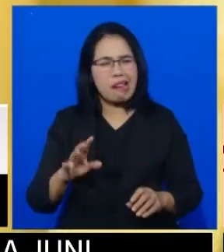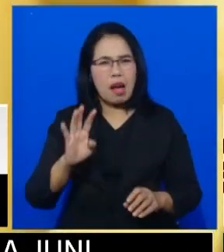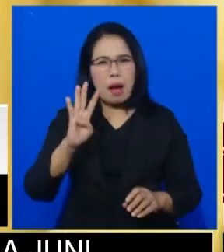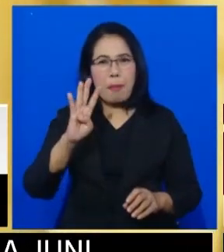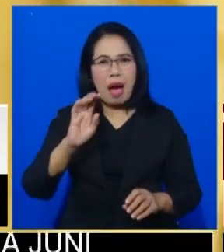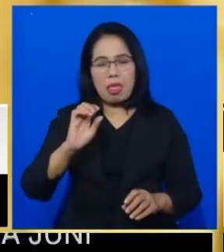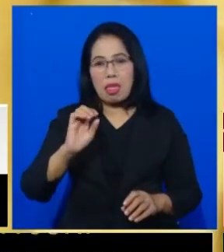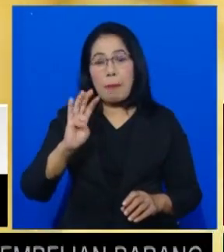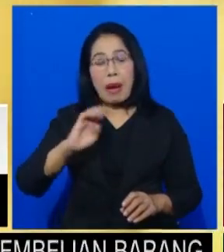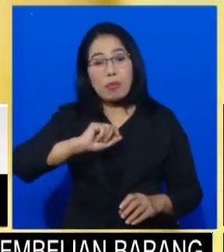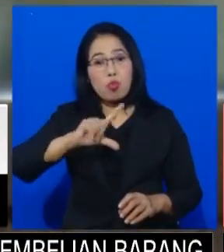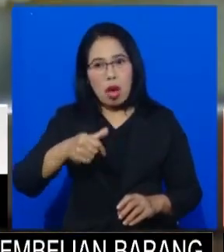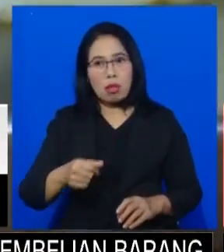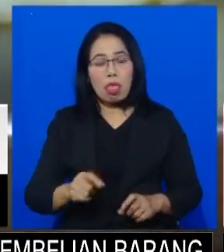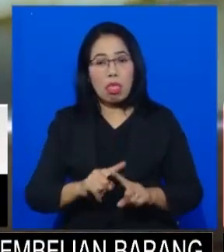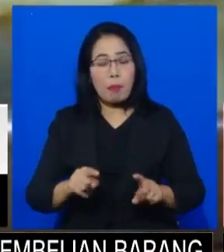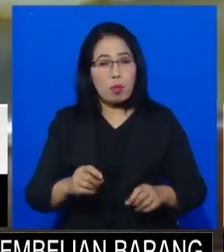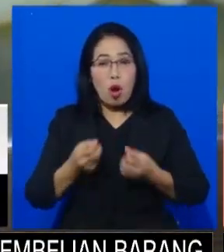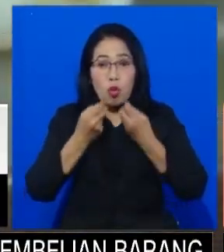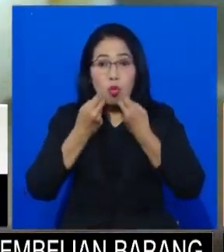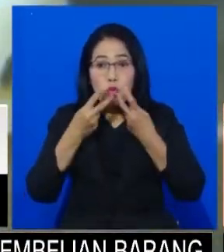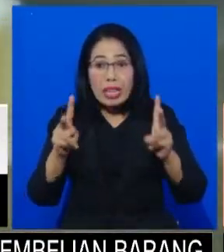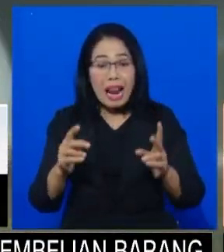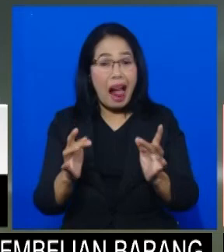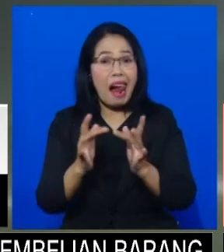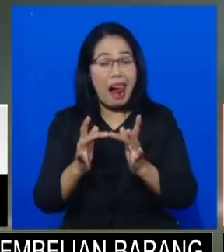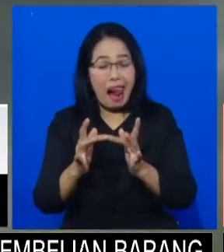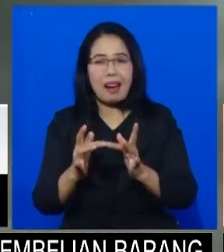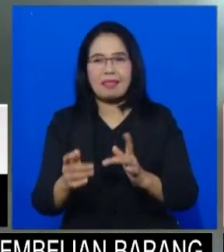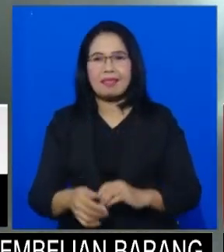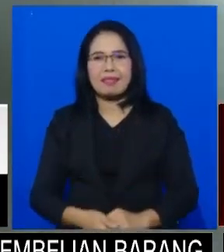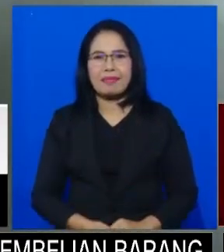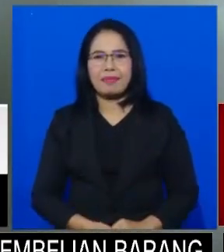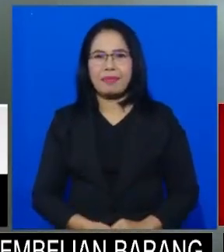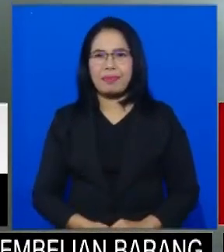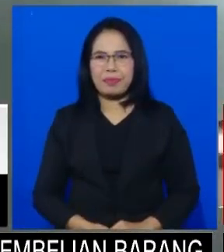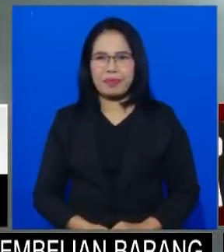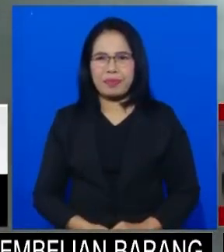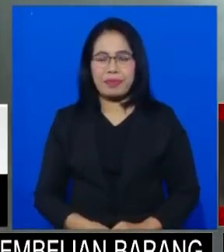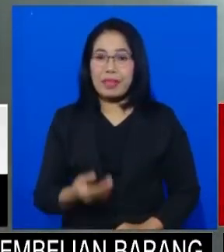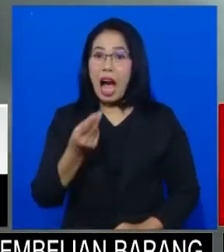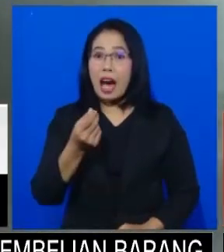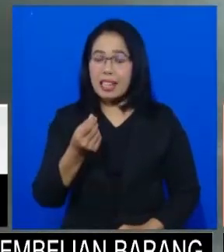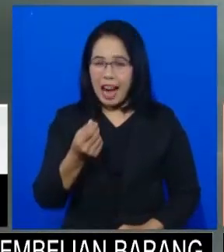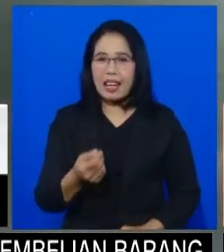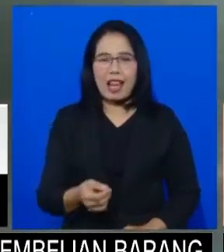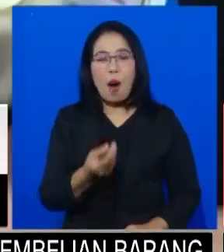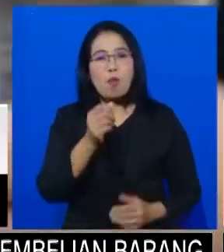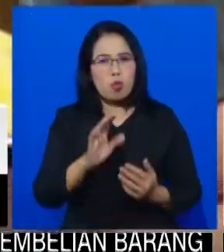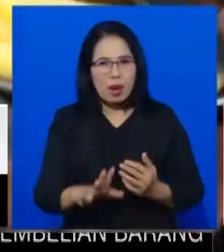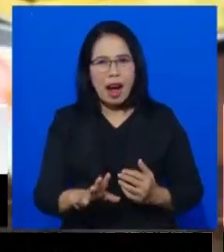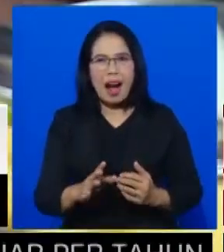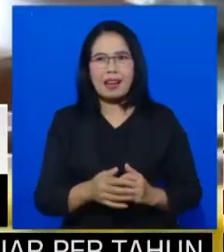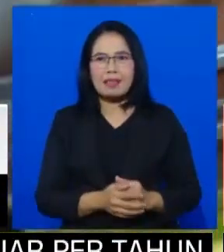jadi incaran banyak orang karena ramai diperbincangkan di media sosial. Selain itu, harga yang bersahabat yakni berkisar